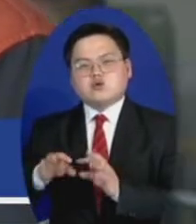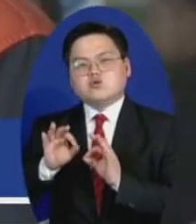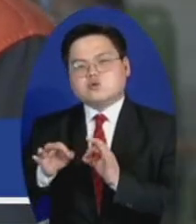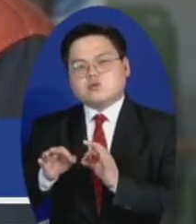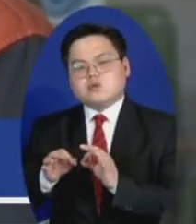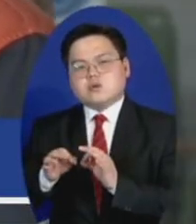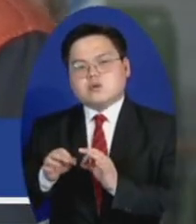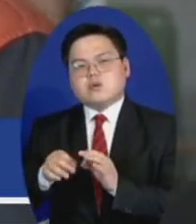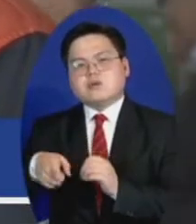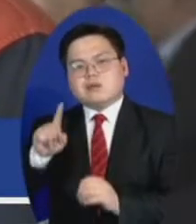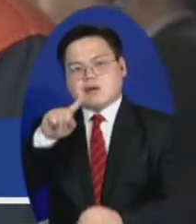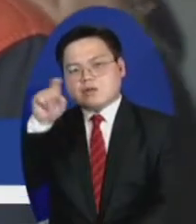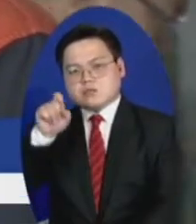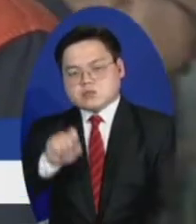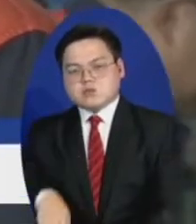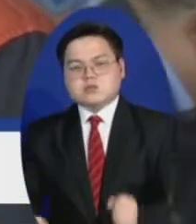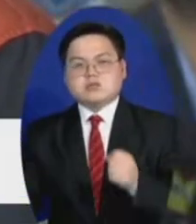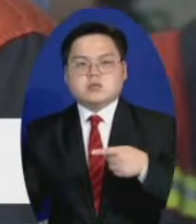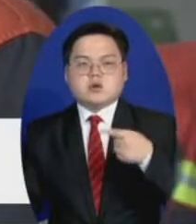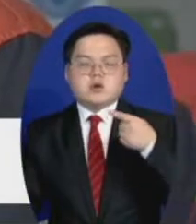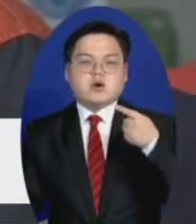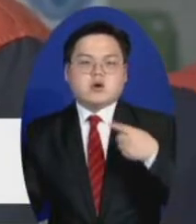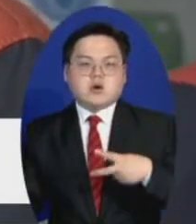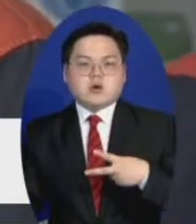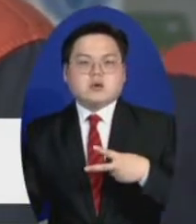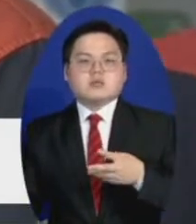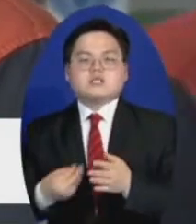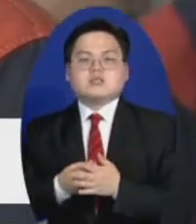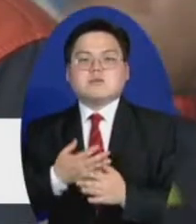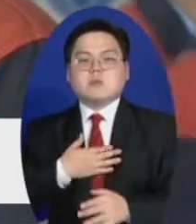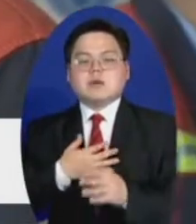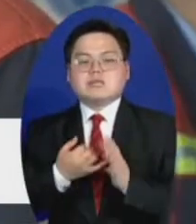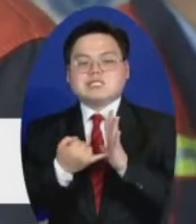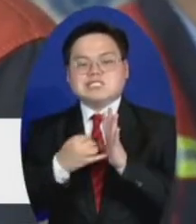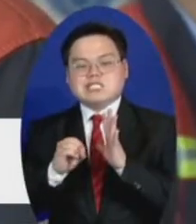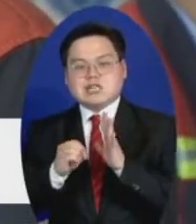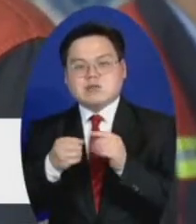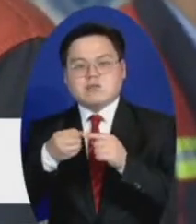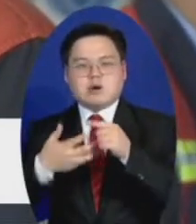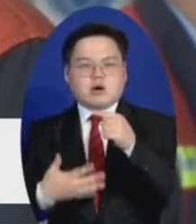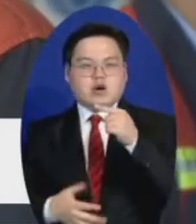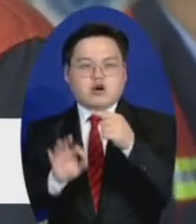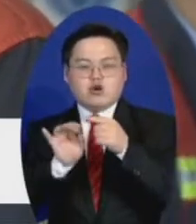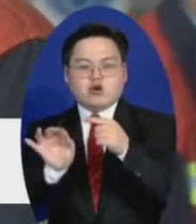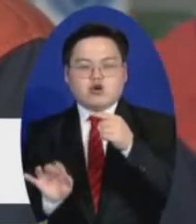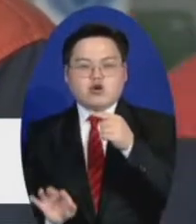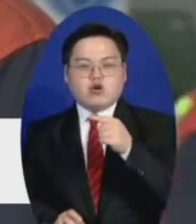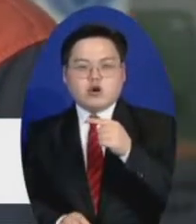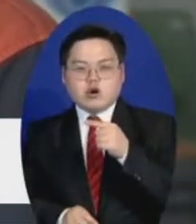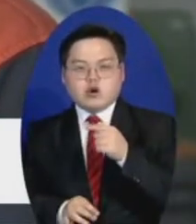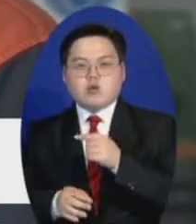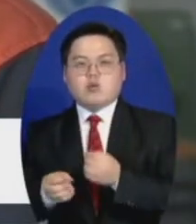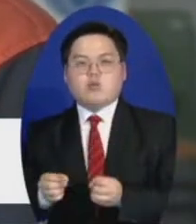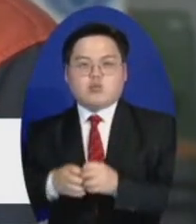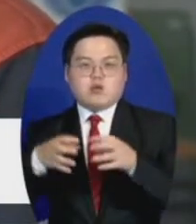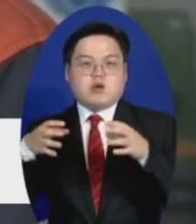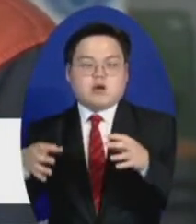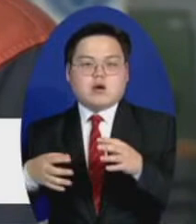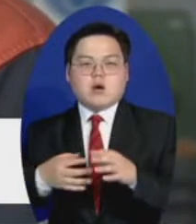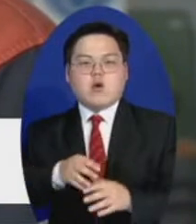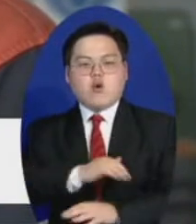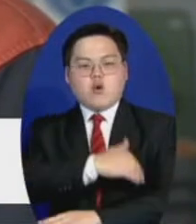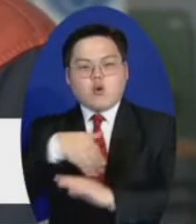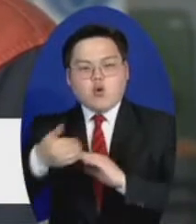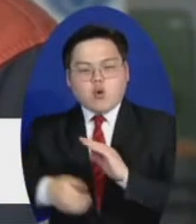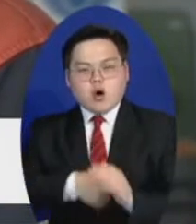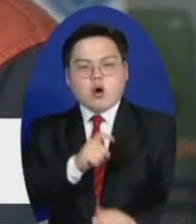их зүгээр байгаа. Эхний нэг номер асуудал. Хоёрдугаар нь одоо жишээлбэл манайх одоо 60 төрлийн кабель утас бүтээгдэхүүнийг одоо уулуурхайн